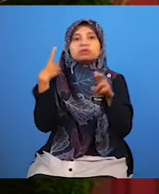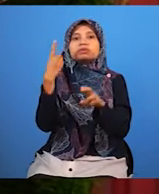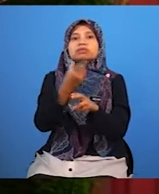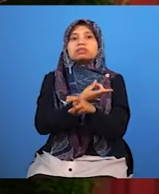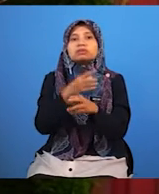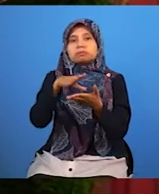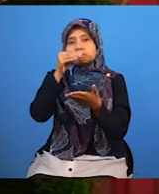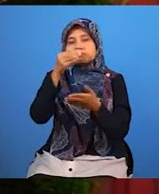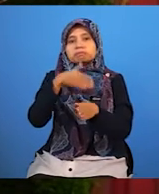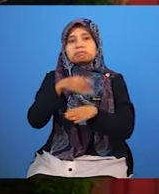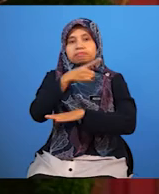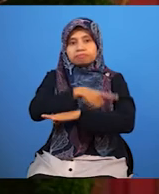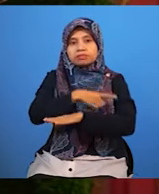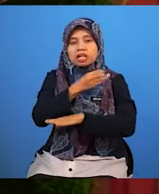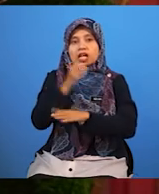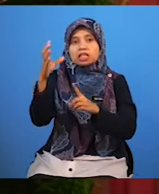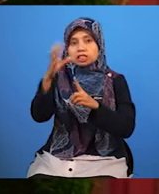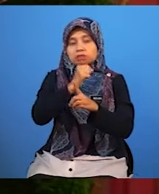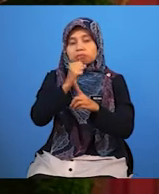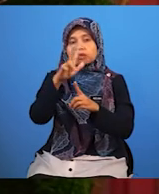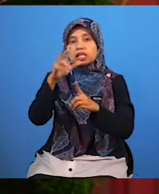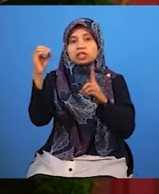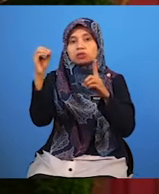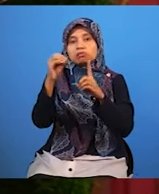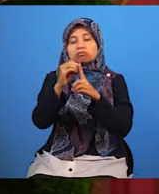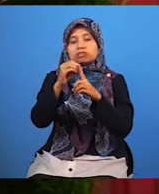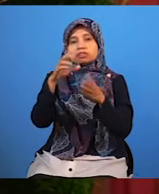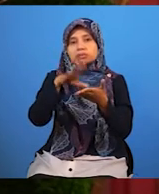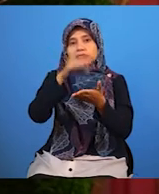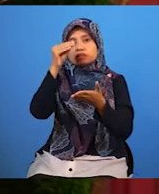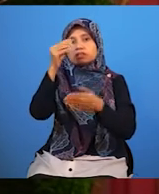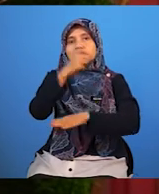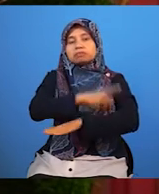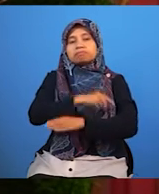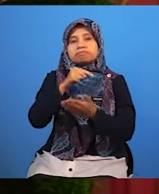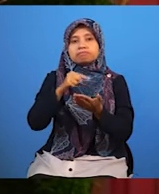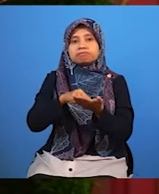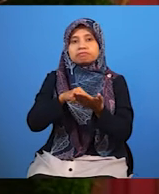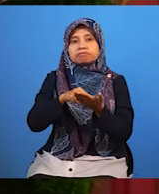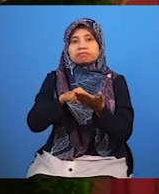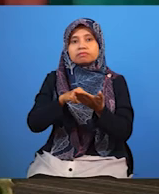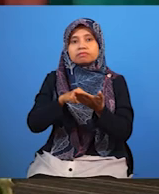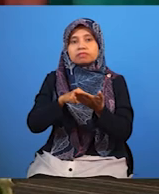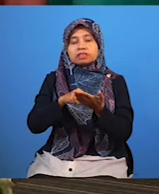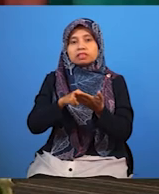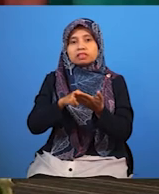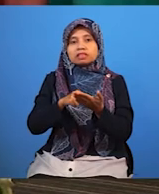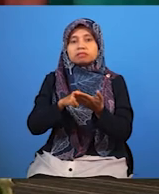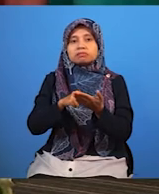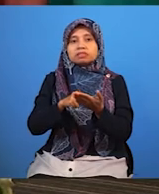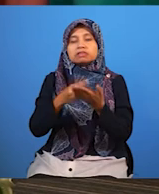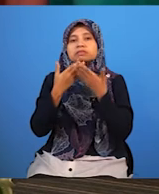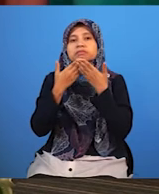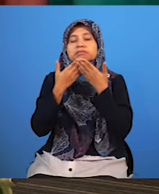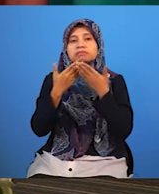pelajari dan juga dapat mencapai ketiga-tiga objektif pembelajaran kita untuk hari ini. Sekian